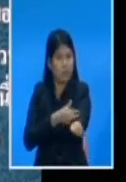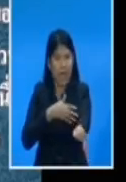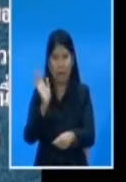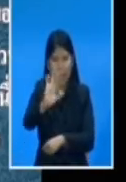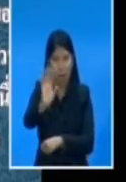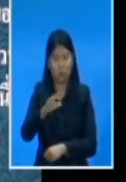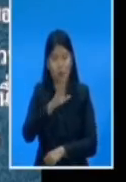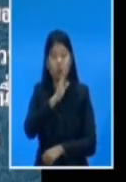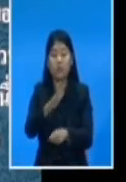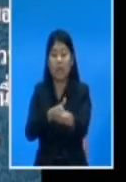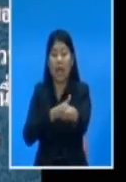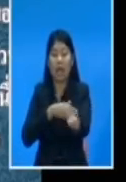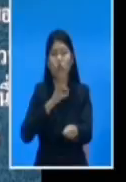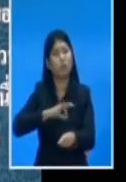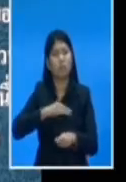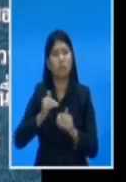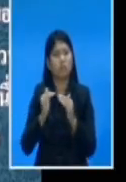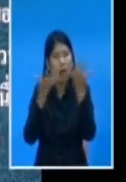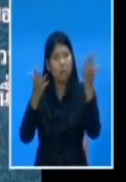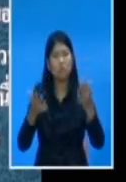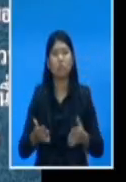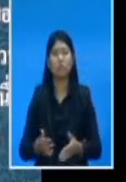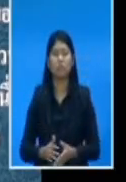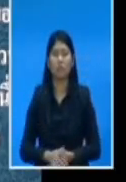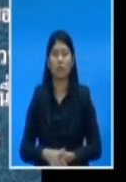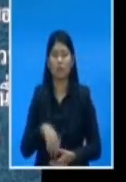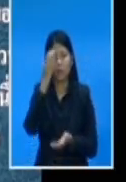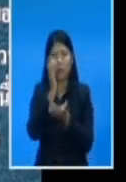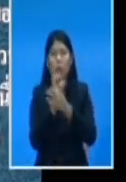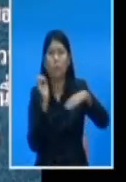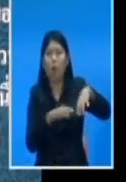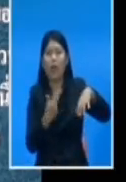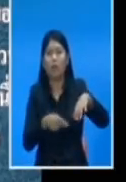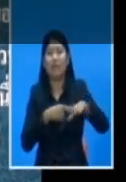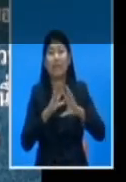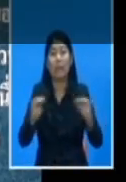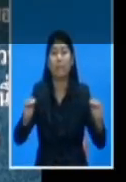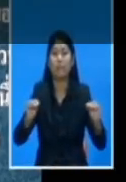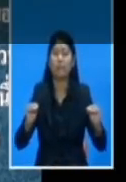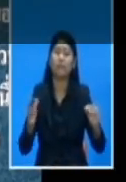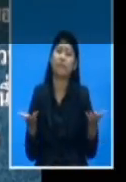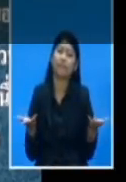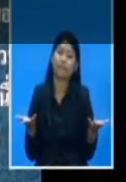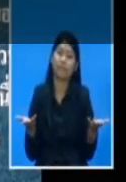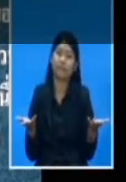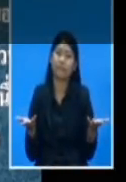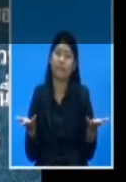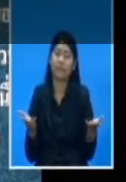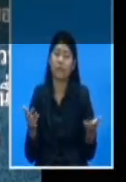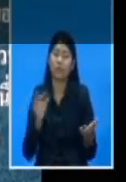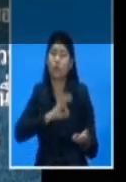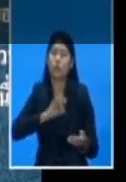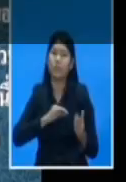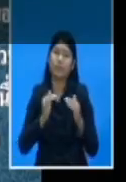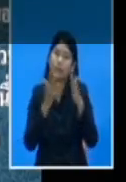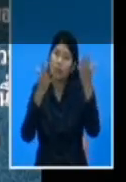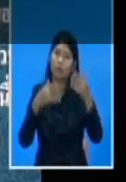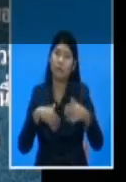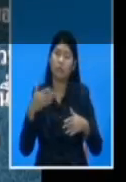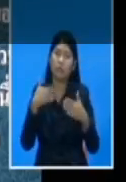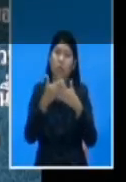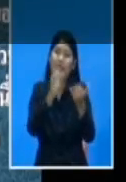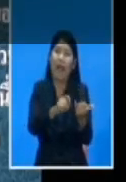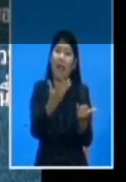รรมแจ้งความแล้วมันหายไปไหนบางทีคู่กรณีตายไปแล้วคดียังไม่เสร็